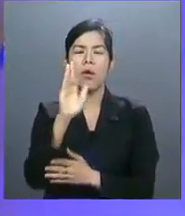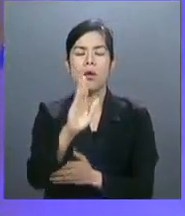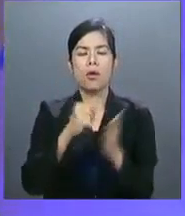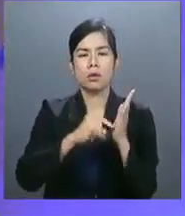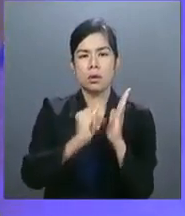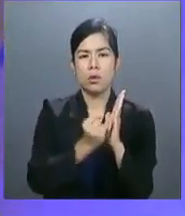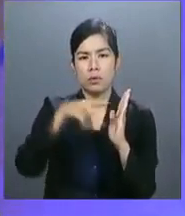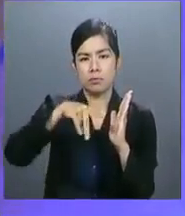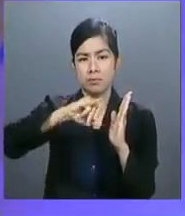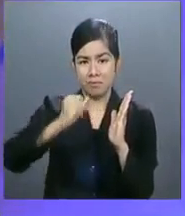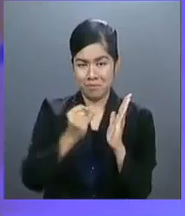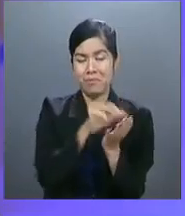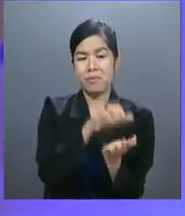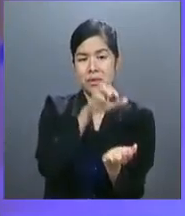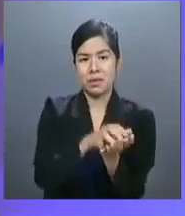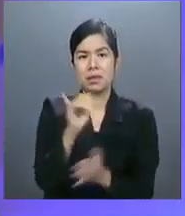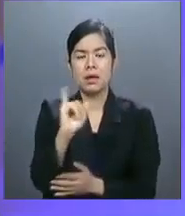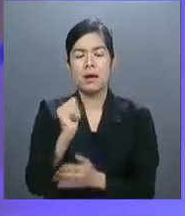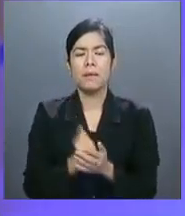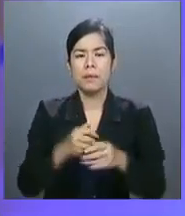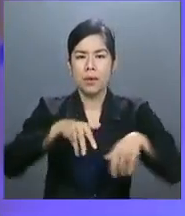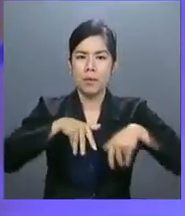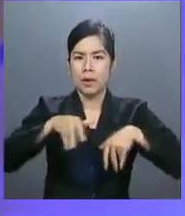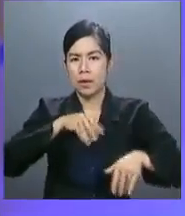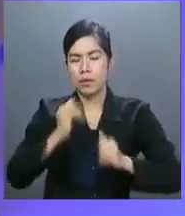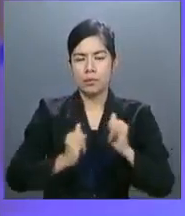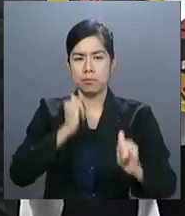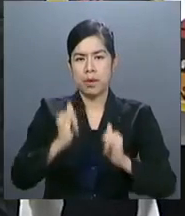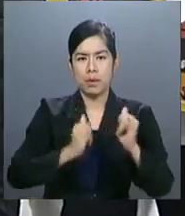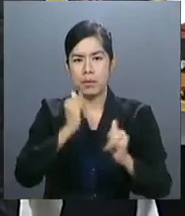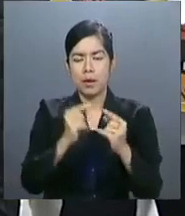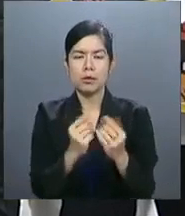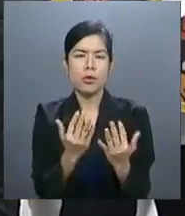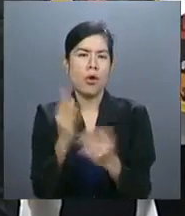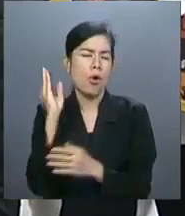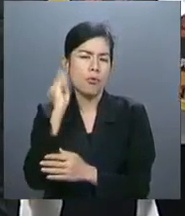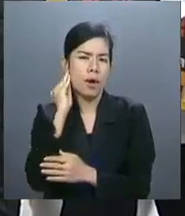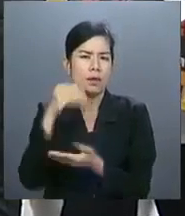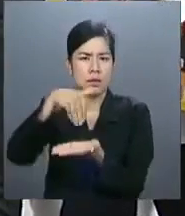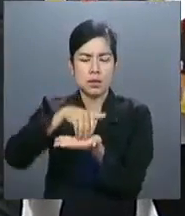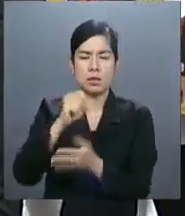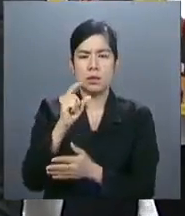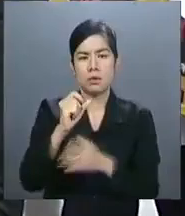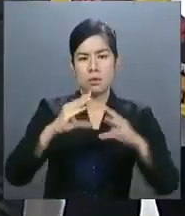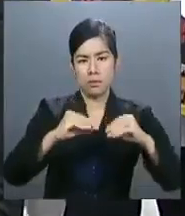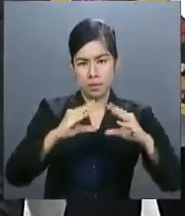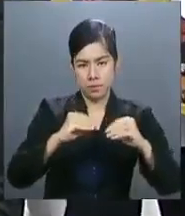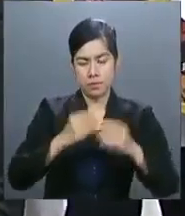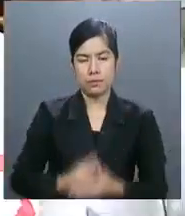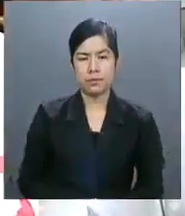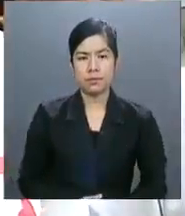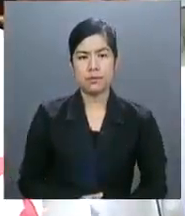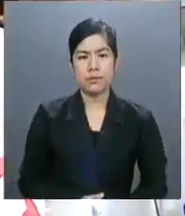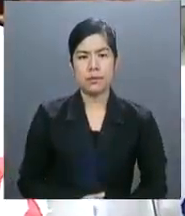และภาคประชาชนก็เดินทางมาติดตามผลการประชุมที่ศูนย์รับเรื่องร้องเรียนครับ ที่ยังอาบอยู่เรายังมีผักหญ้า